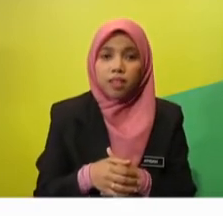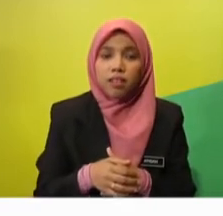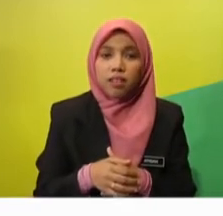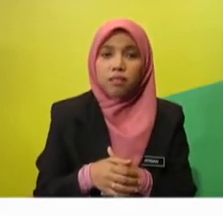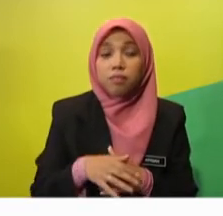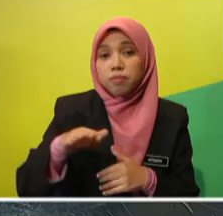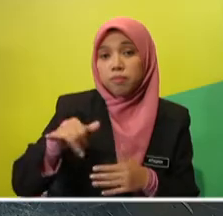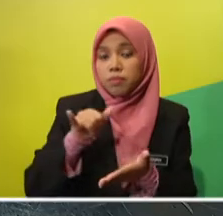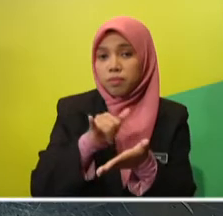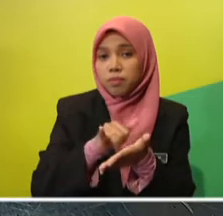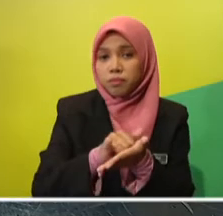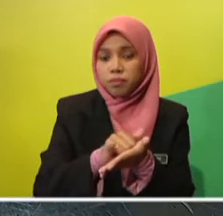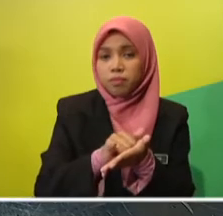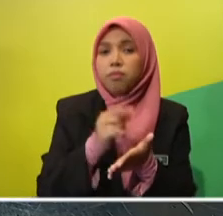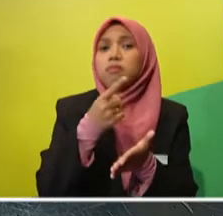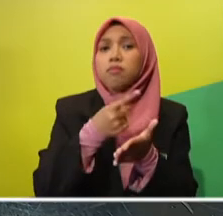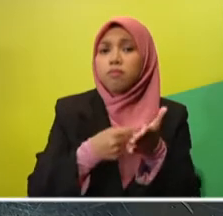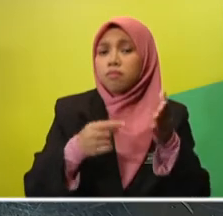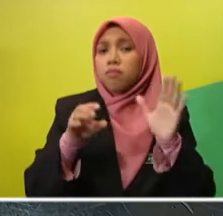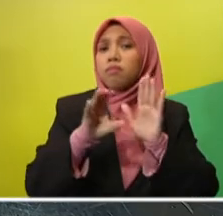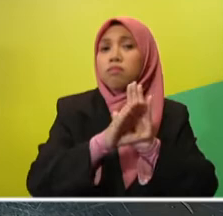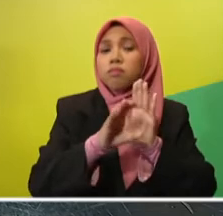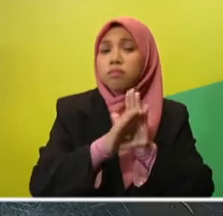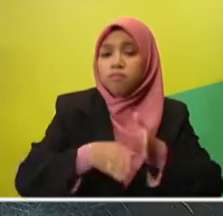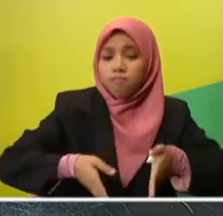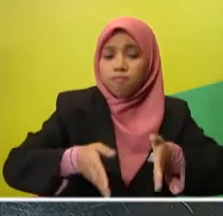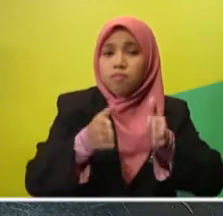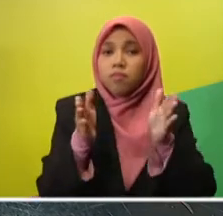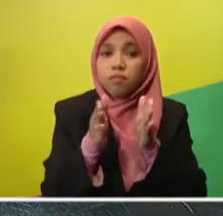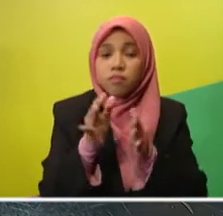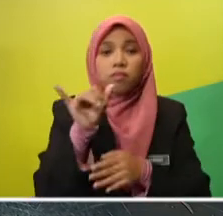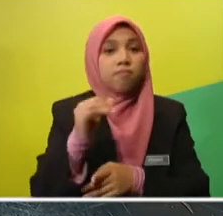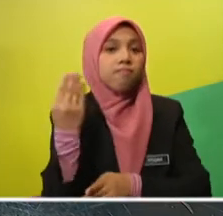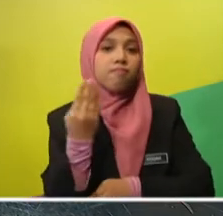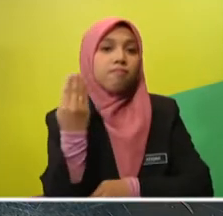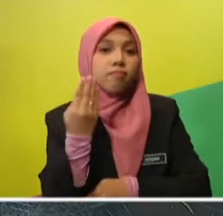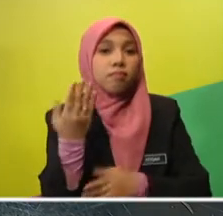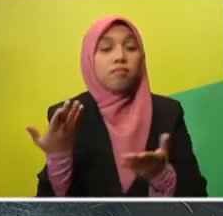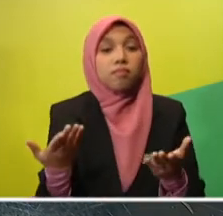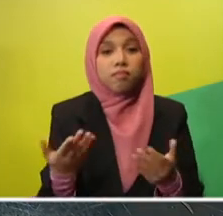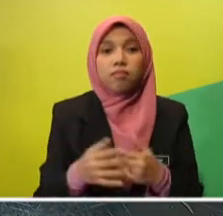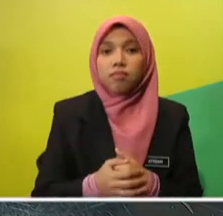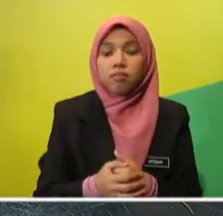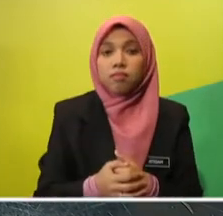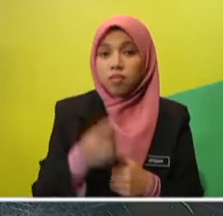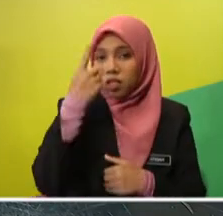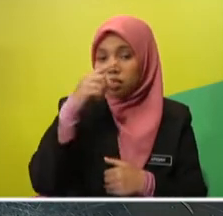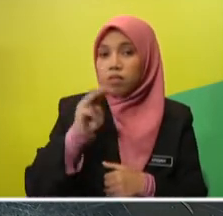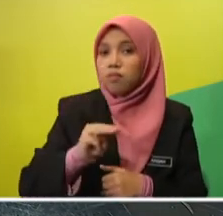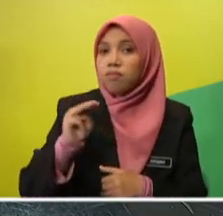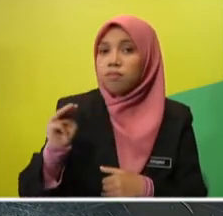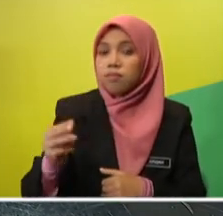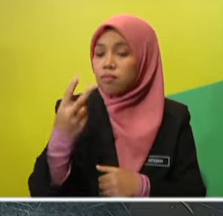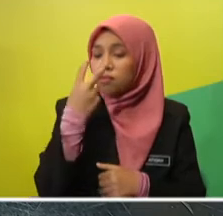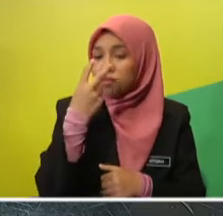Aini. Apa contoh-contoh lorong sempit yang biasa kita lalu? Okey, untuk murid penglihatan, terdapat dua keadaan di